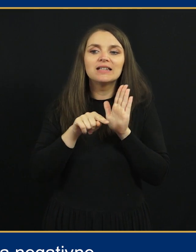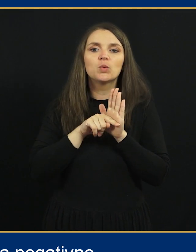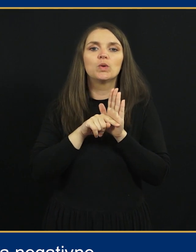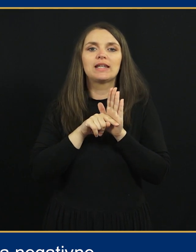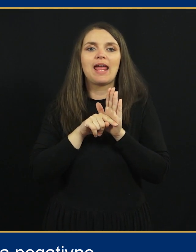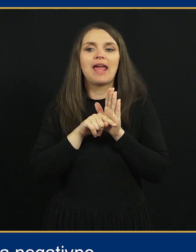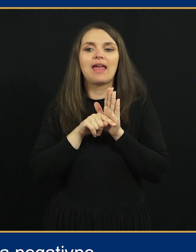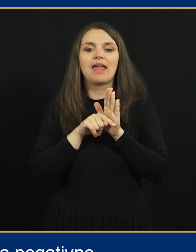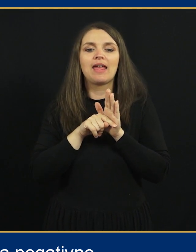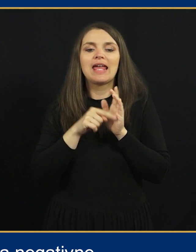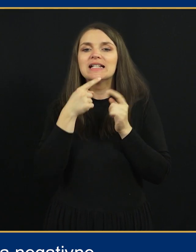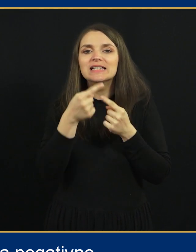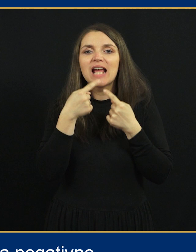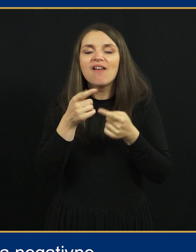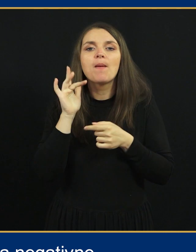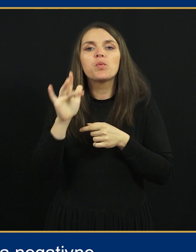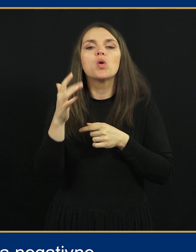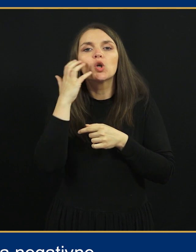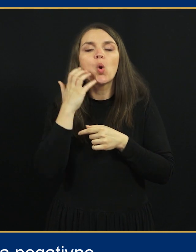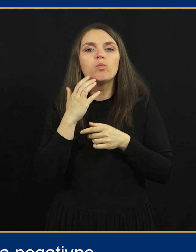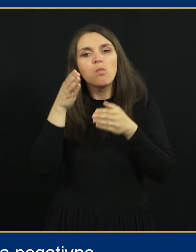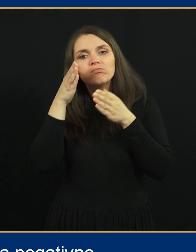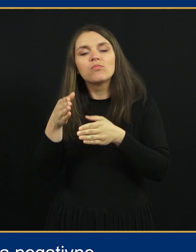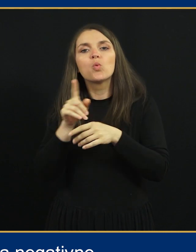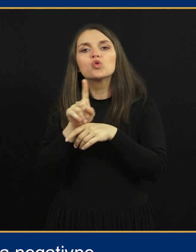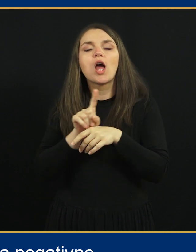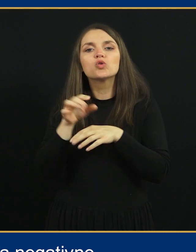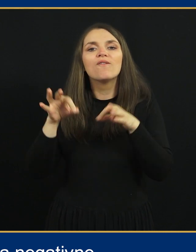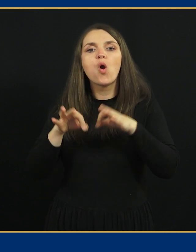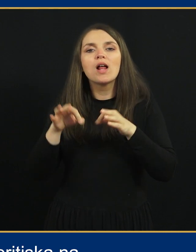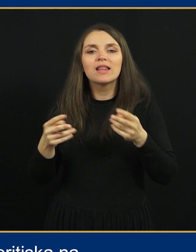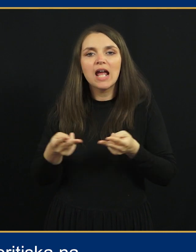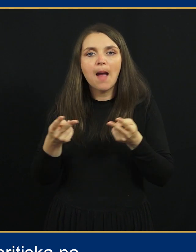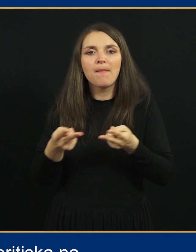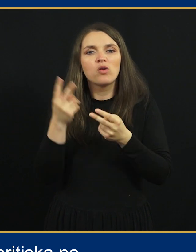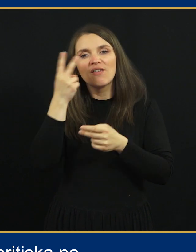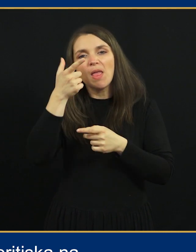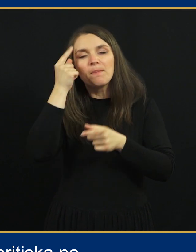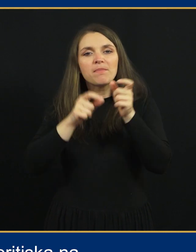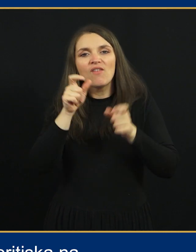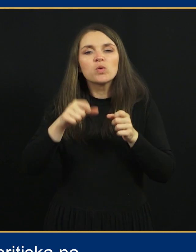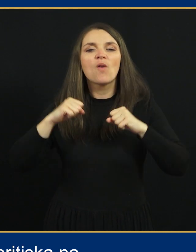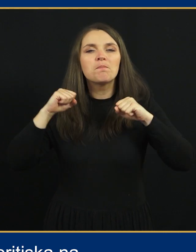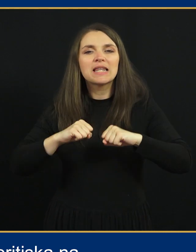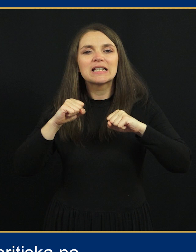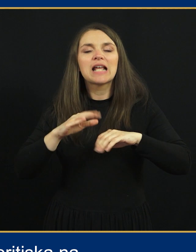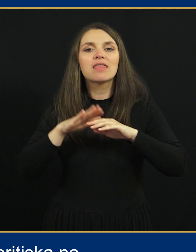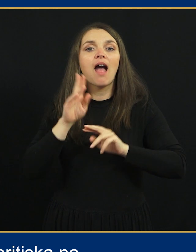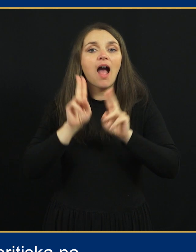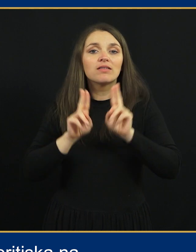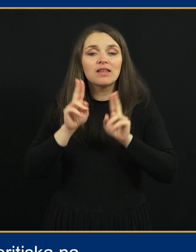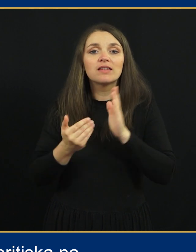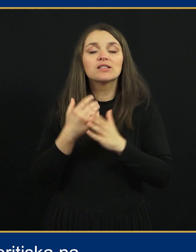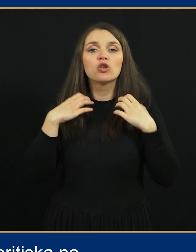negativne izjave proti Romom letijo v času volivnih kampanj, ko seveda prebivalstvo pritiska na